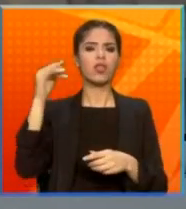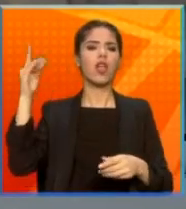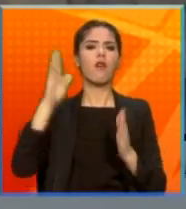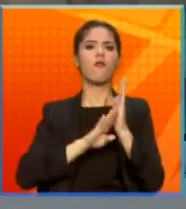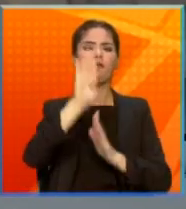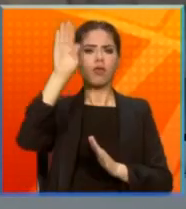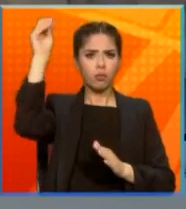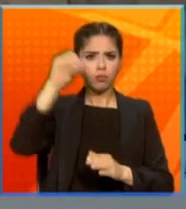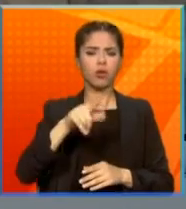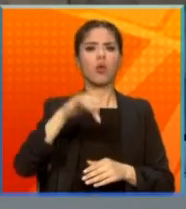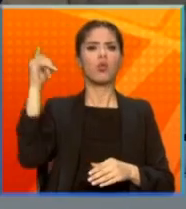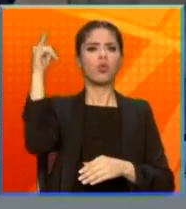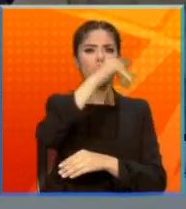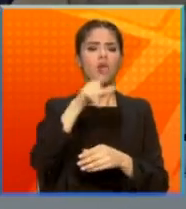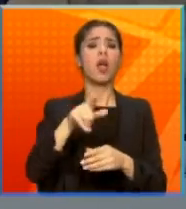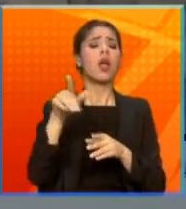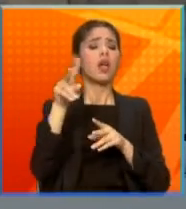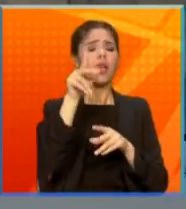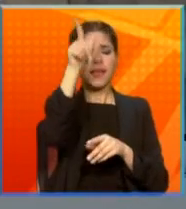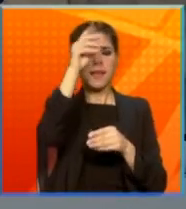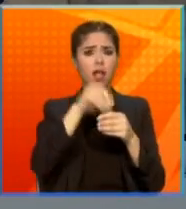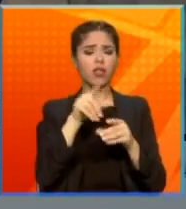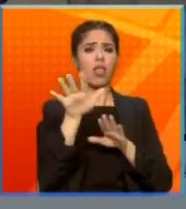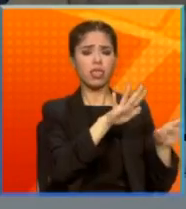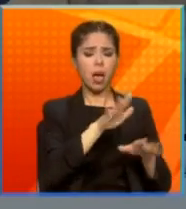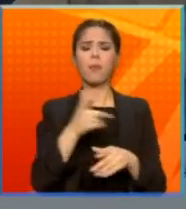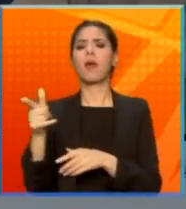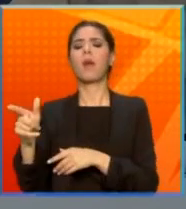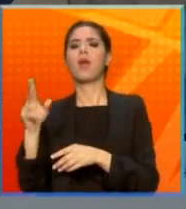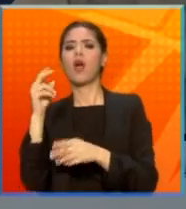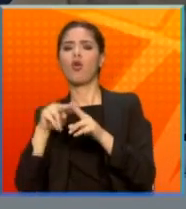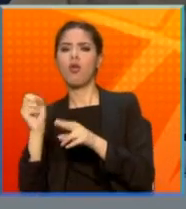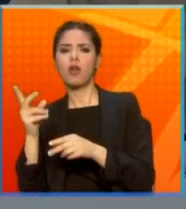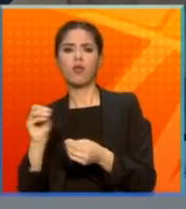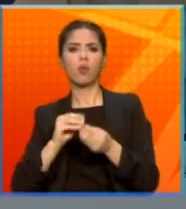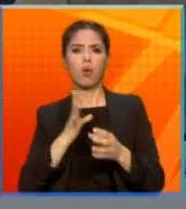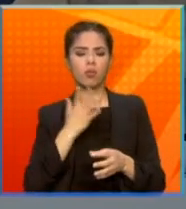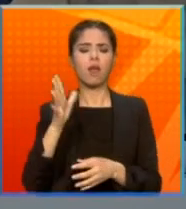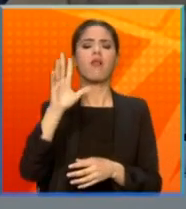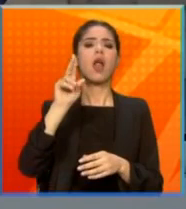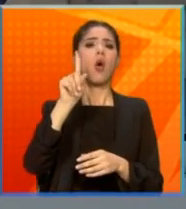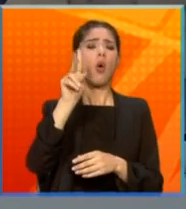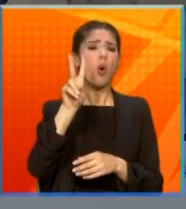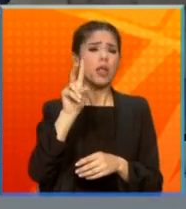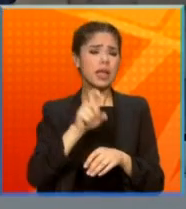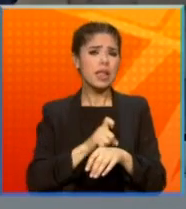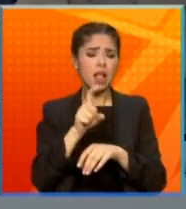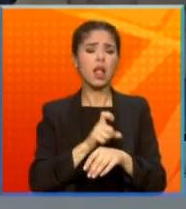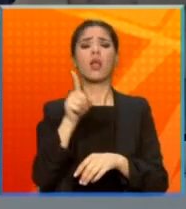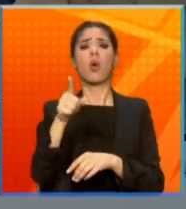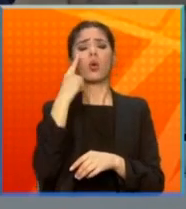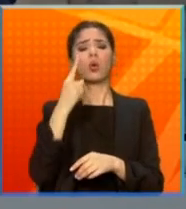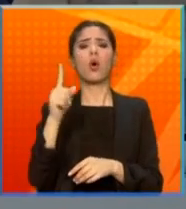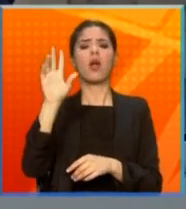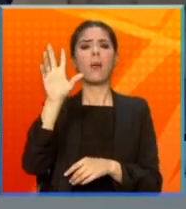de ülkenin iki gündemi var. Virüs ve deprem. İran 12 saat arayla 5,9 büyüklüğünde depremlerle sarsıldı. Ne var ki o